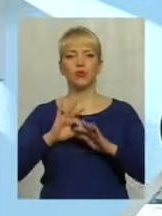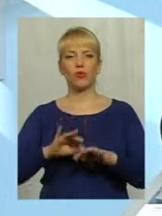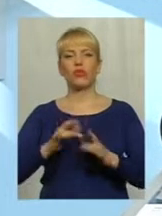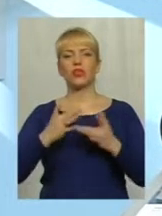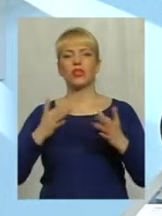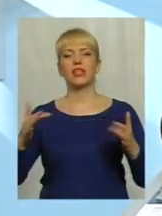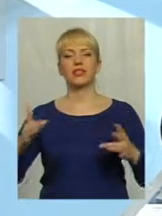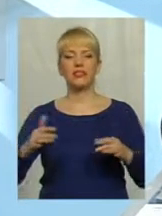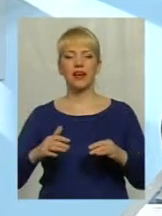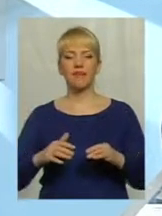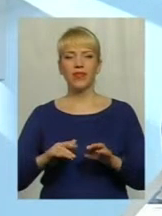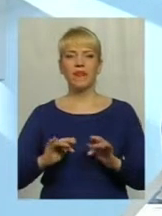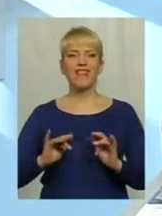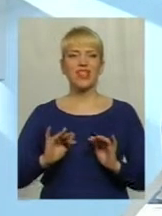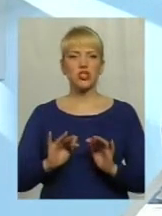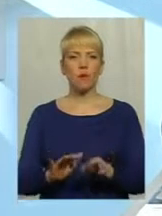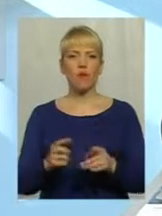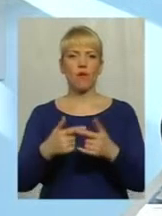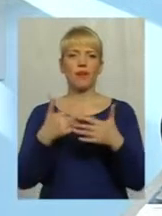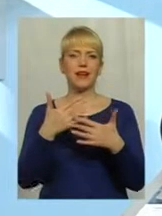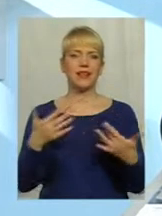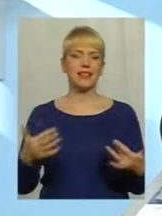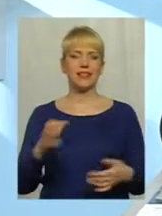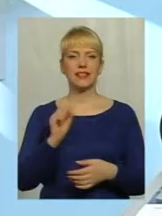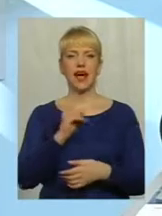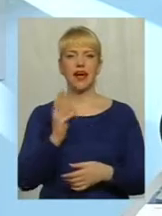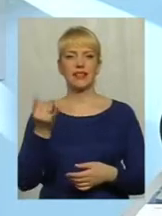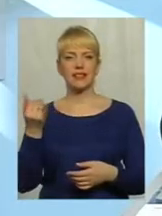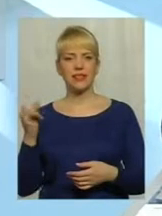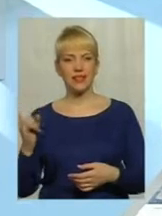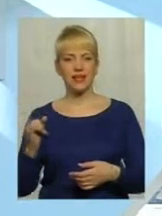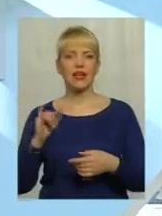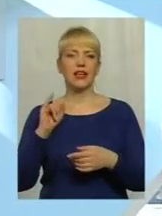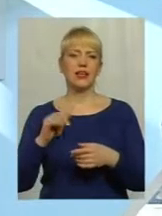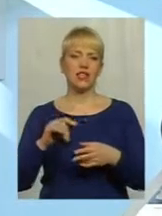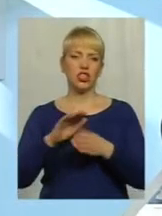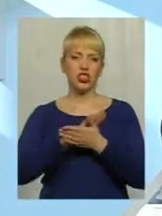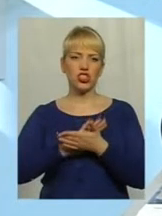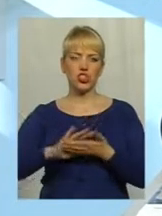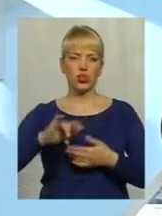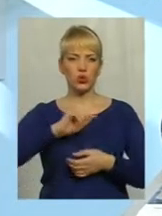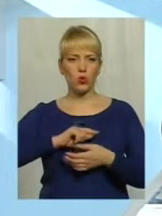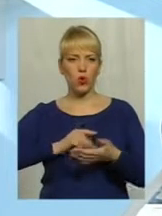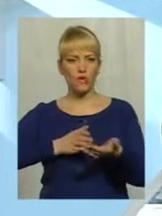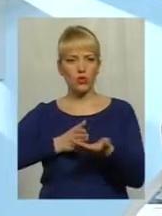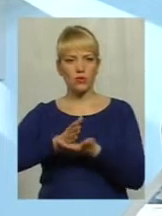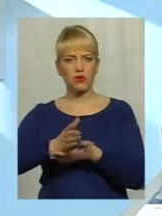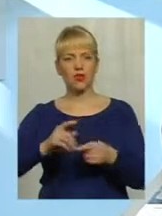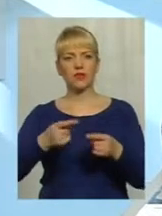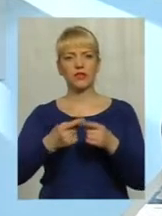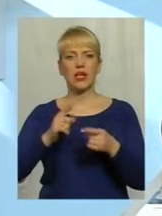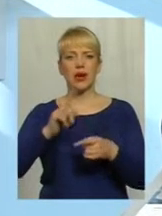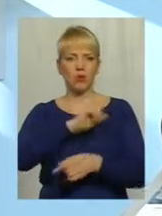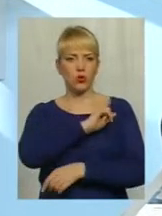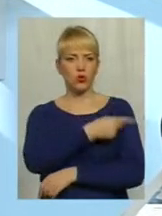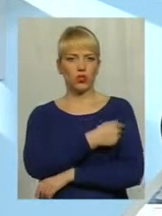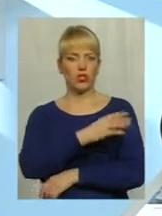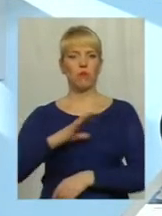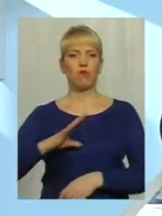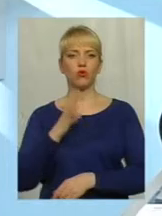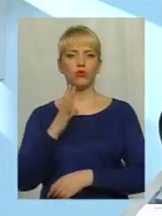різні флешмоби, були проведені різні акції, і чисто духовно такого сприймування, наприклад, дуже потужний такий